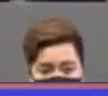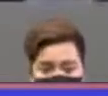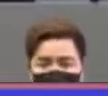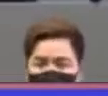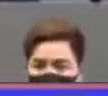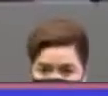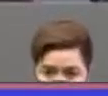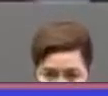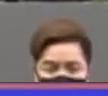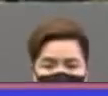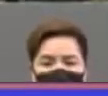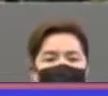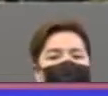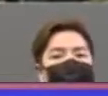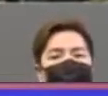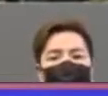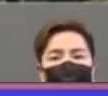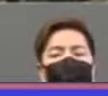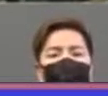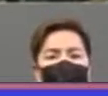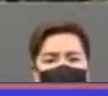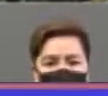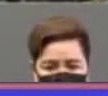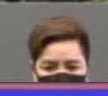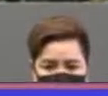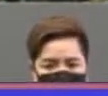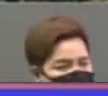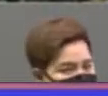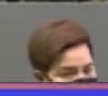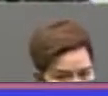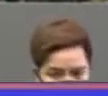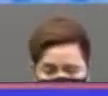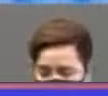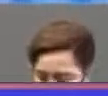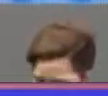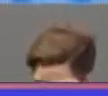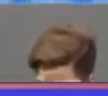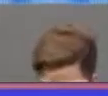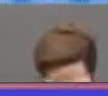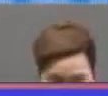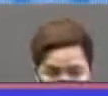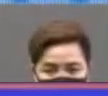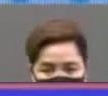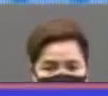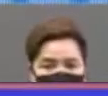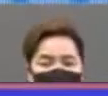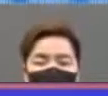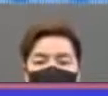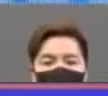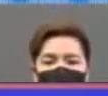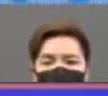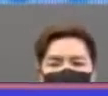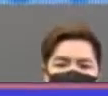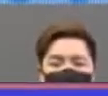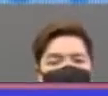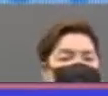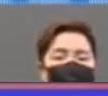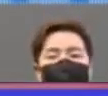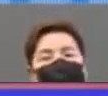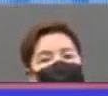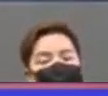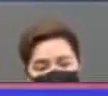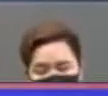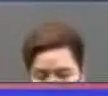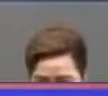ายหวังอี้รัฐมนตรีต่างประเทศของจีนเข้าร่วมประชุมด้วยนะครับคือก็คาดการณ์กันว่าบิงเคนก็อาจจะต้องพูดอะไรสักอย่